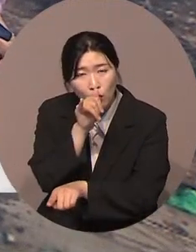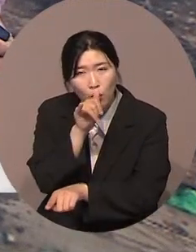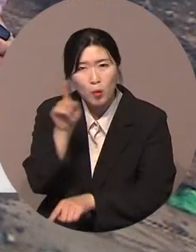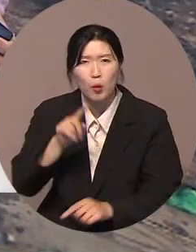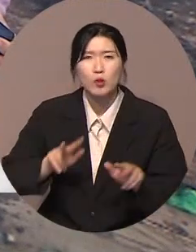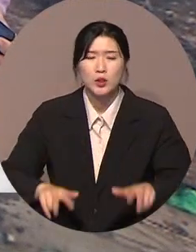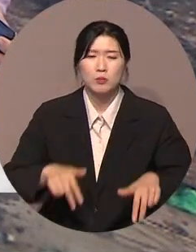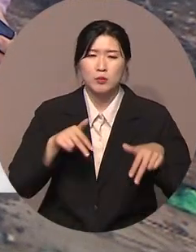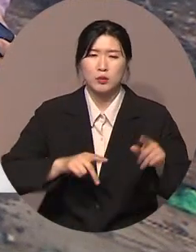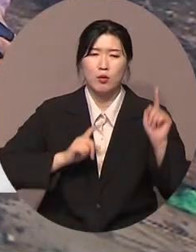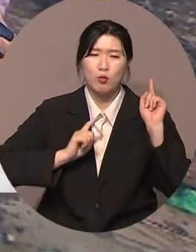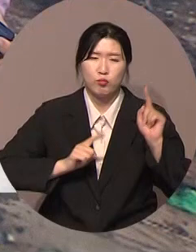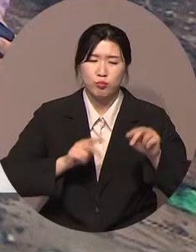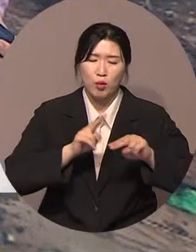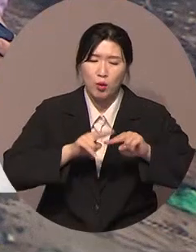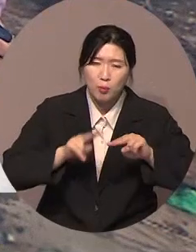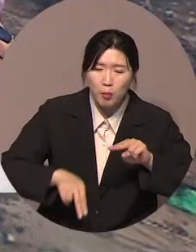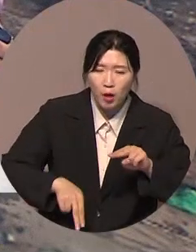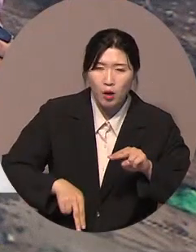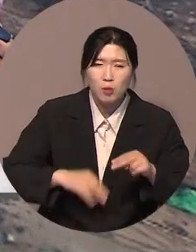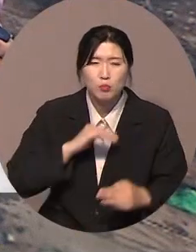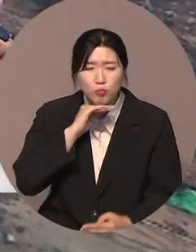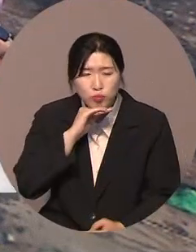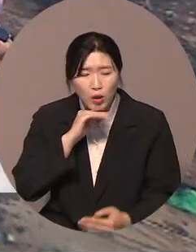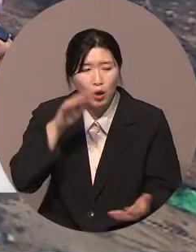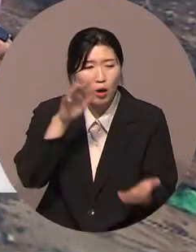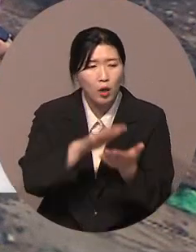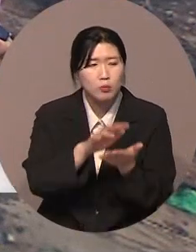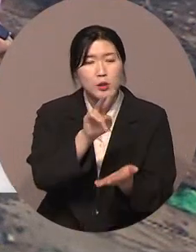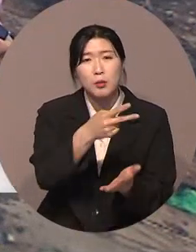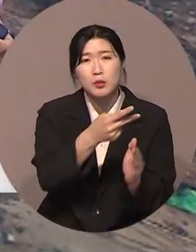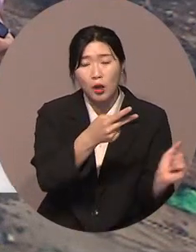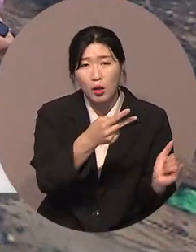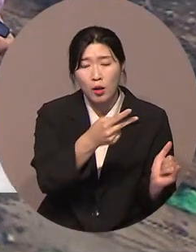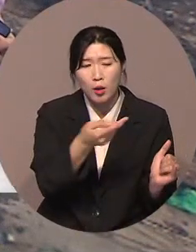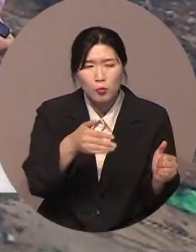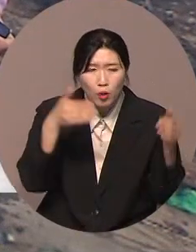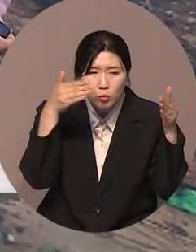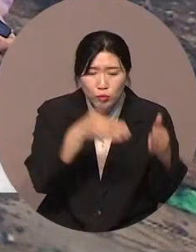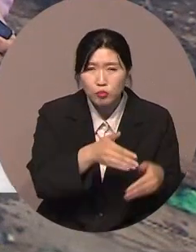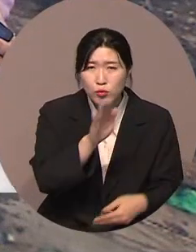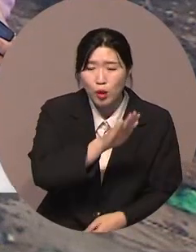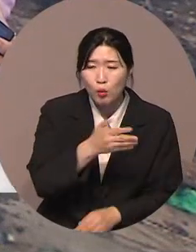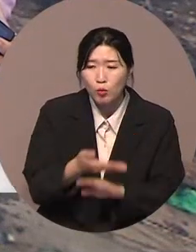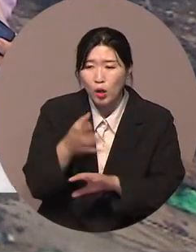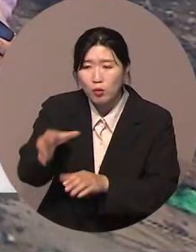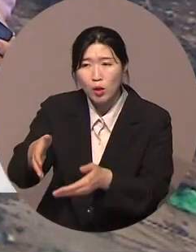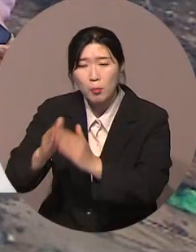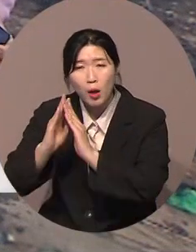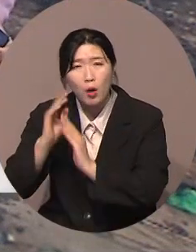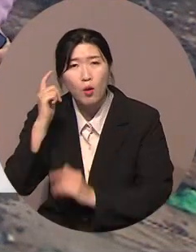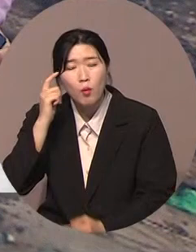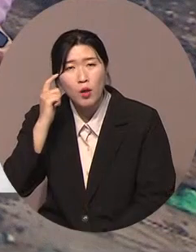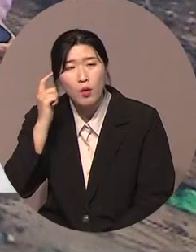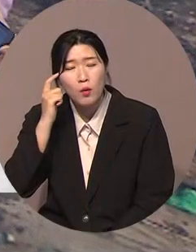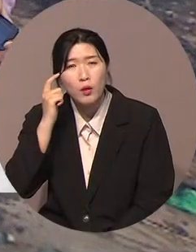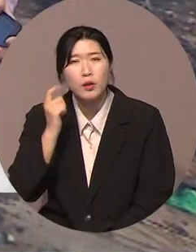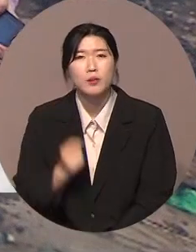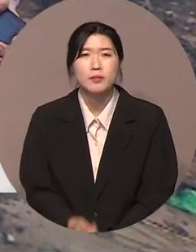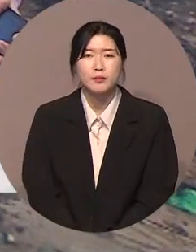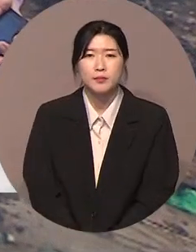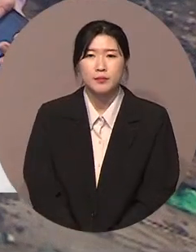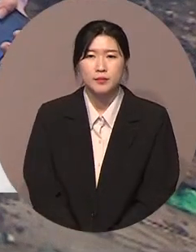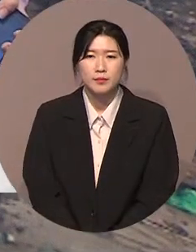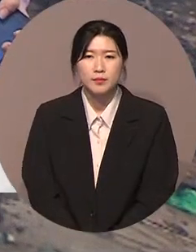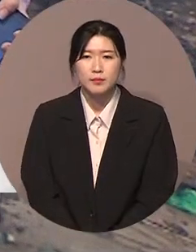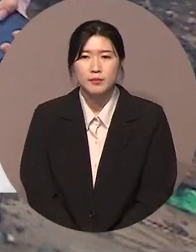이상의 노동자들이 명예퇴직이나 휴업 중인 상황에서 지역 경제에 대한 기대와 우려가 엇갈리고 있습니다. 조형찬